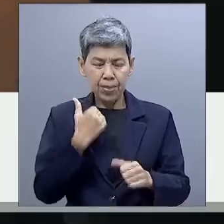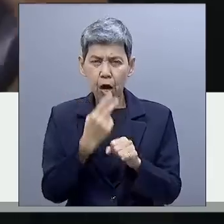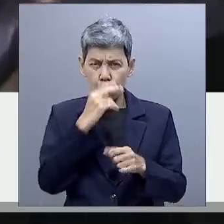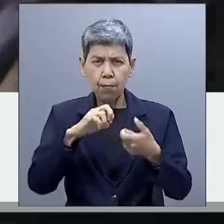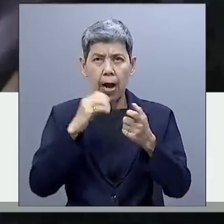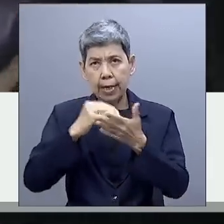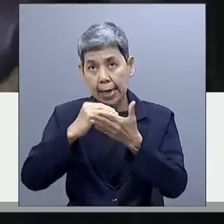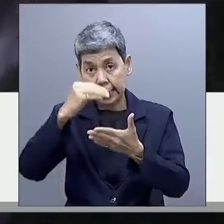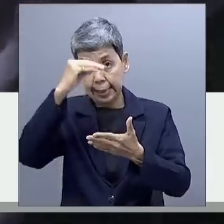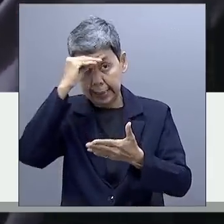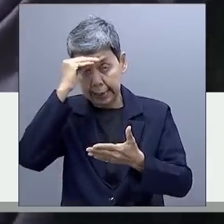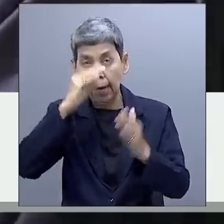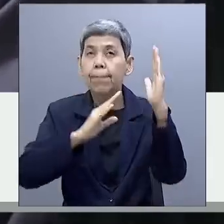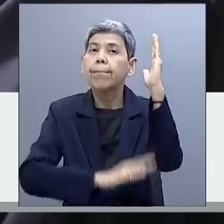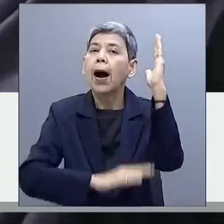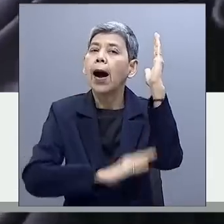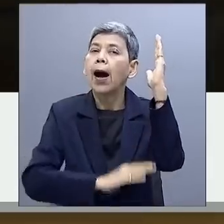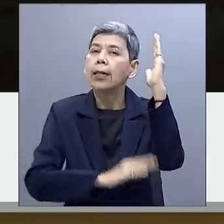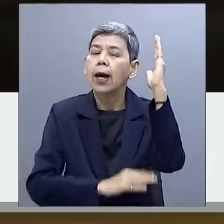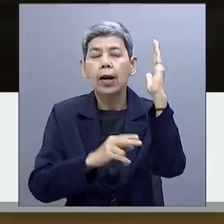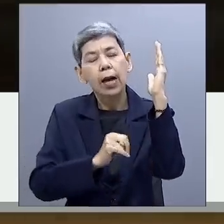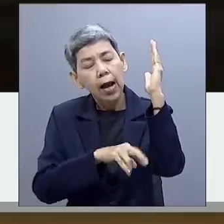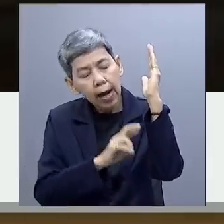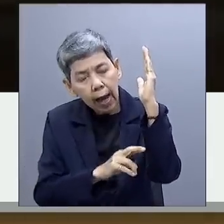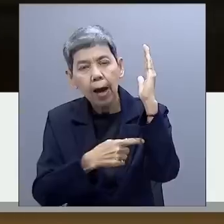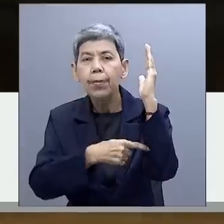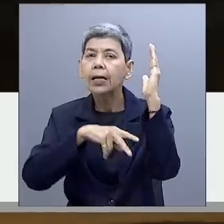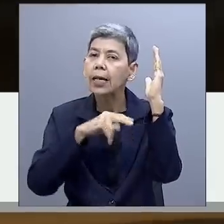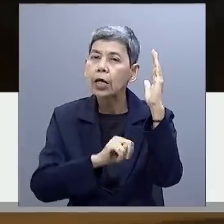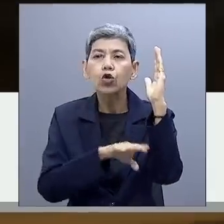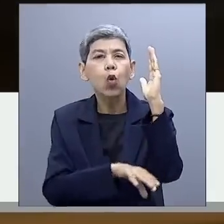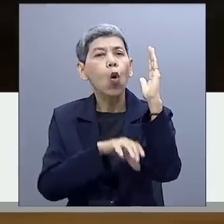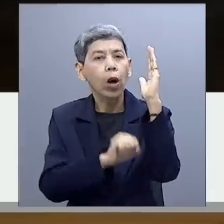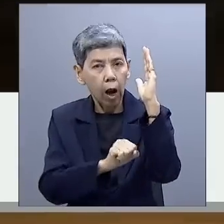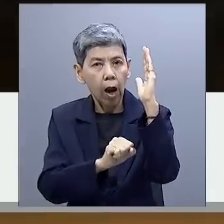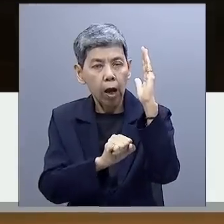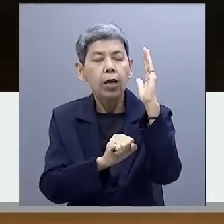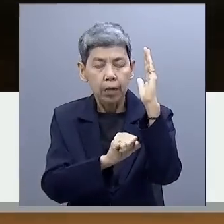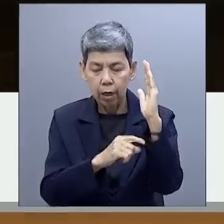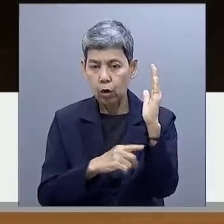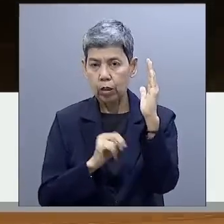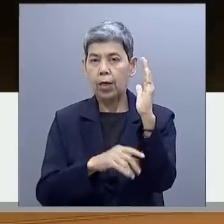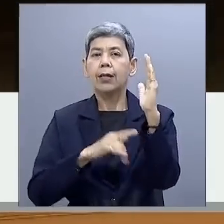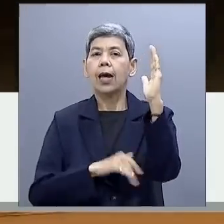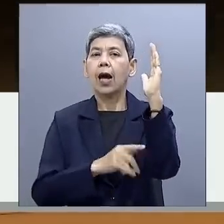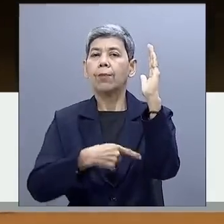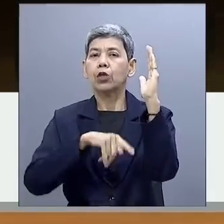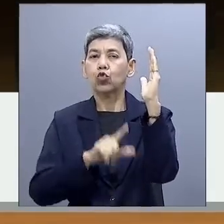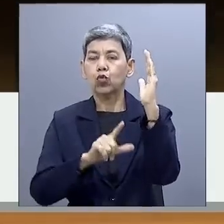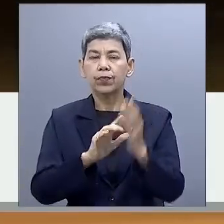ใหญ่เป็นนักศึกษาจากภาคใต้ทั้งจังหวัดนราธิวาสปัตตานีสงขลานครศรีธรรมราชยะลาพัทลุง